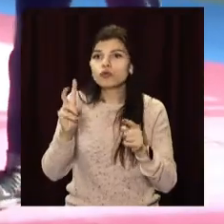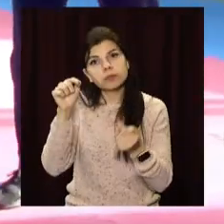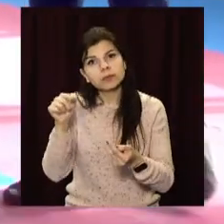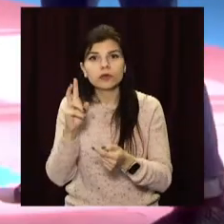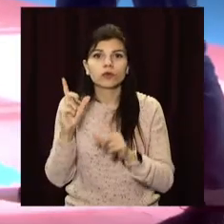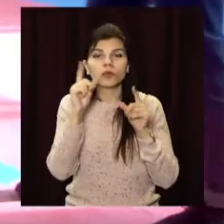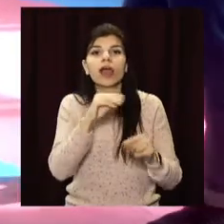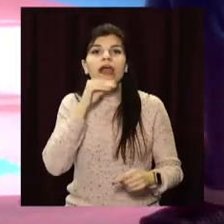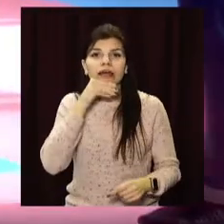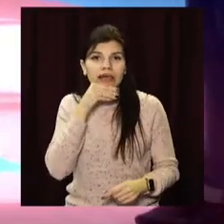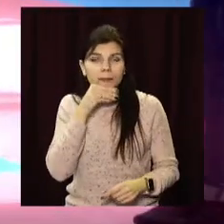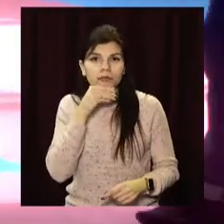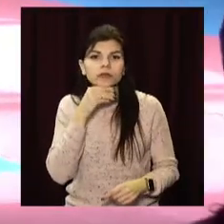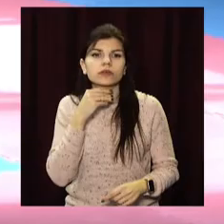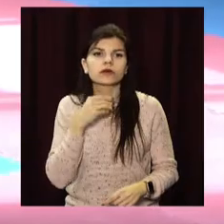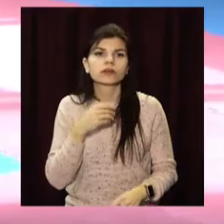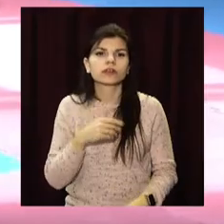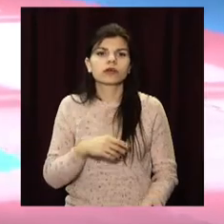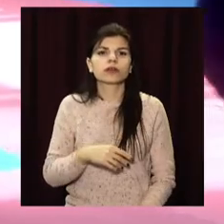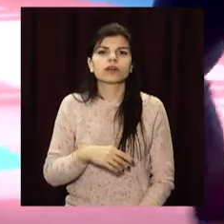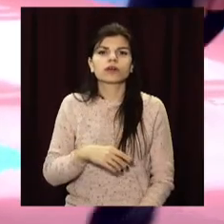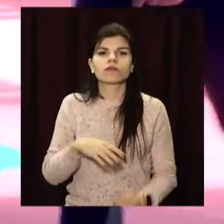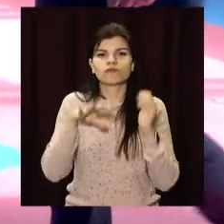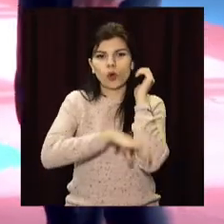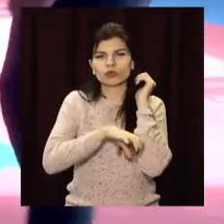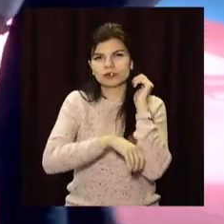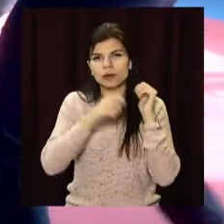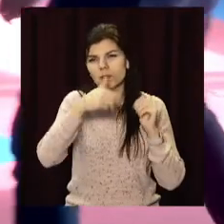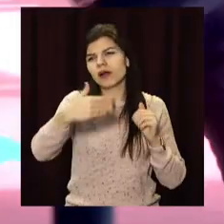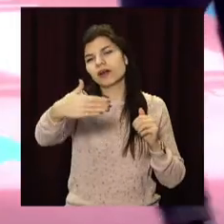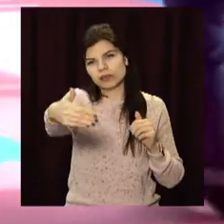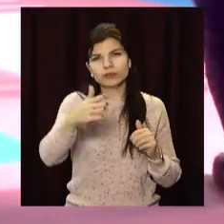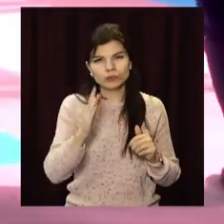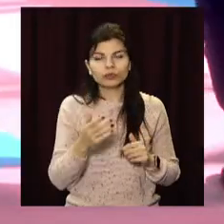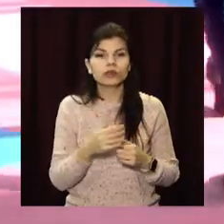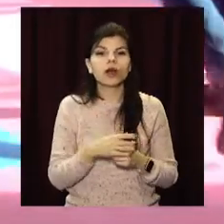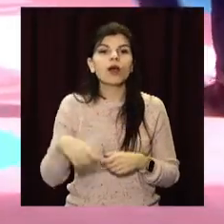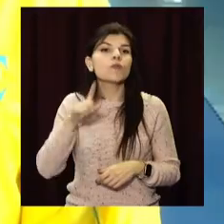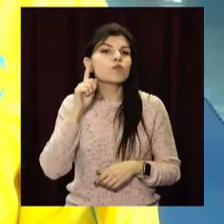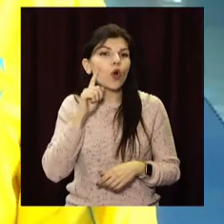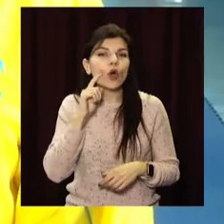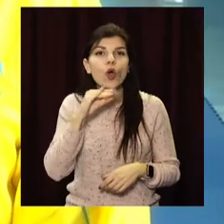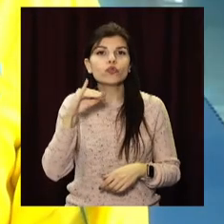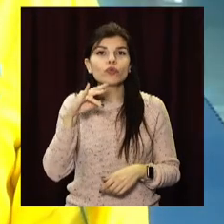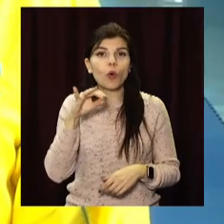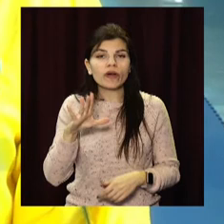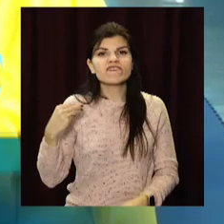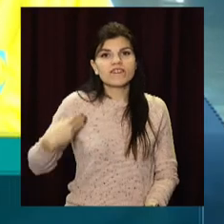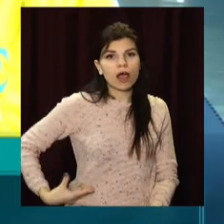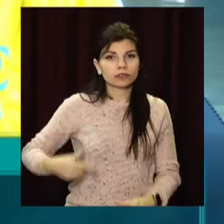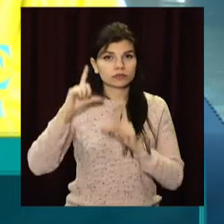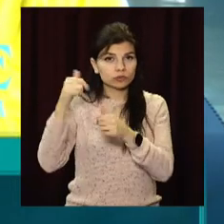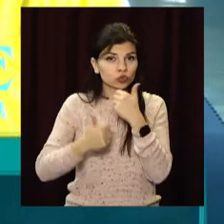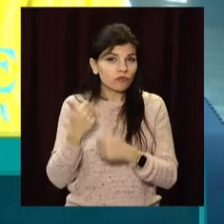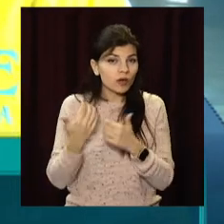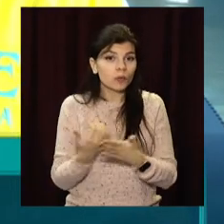Єгипті серед кадетів в кінці мая місяця і по юніорам во Франции. Я уверен в том, что наши спортсмены